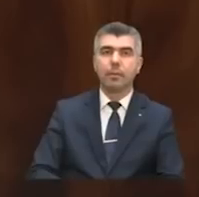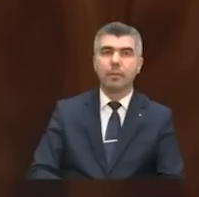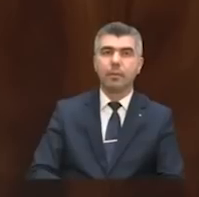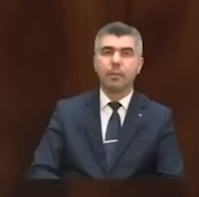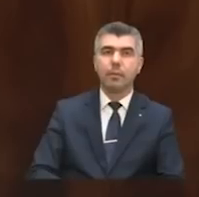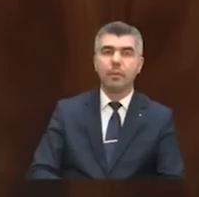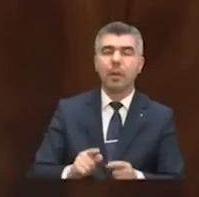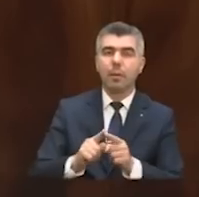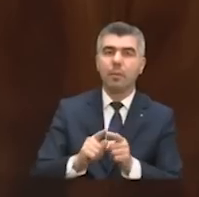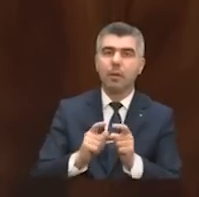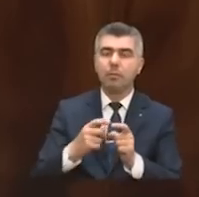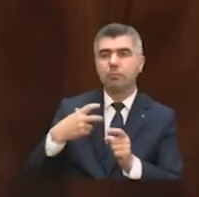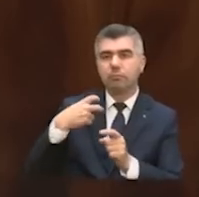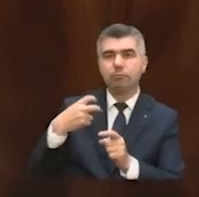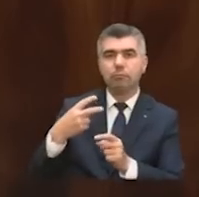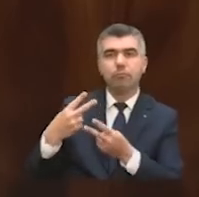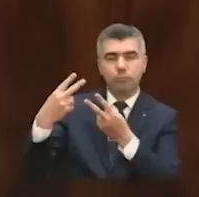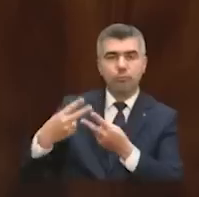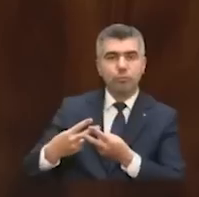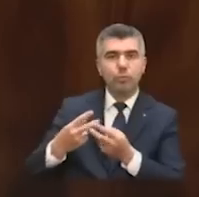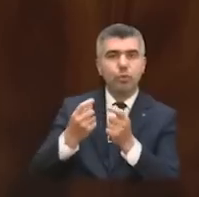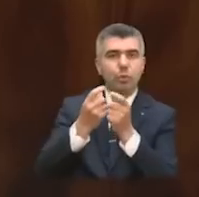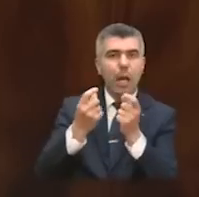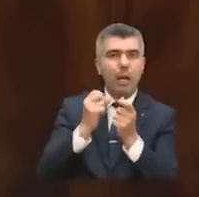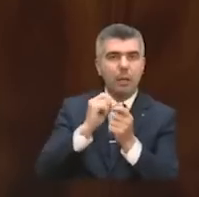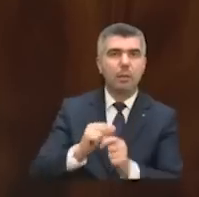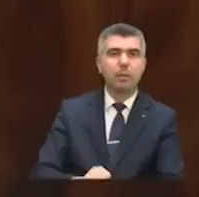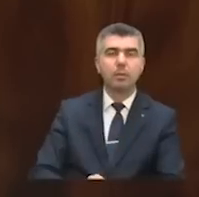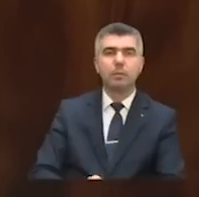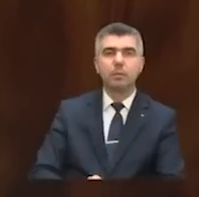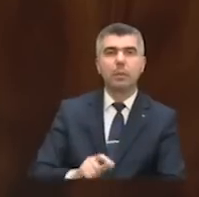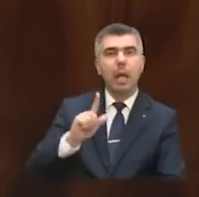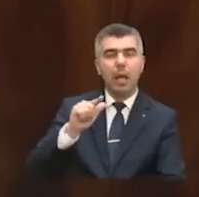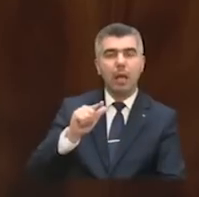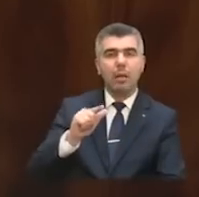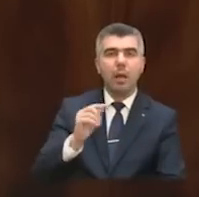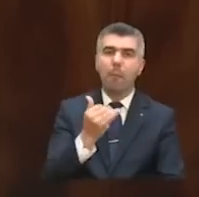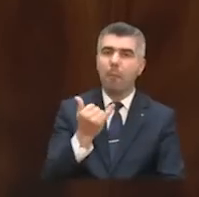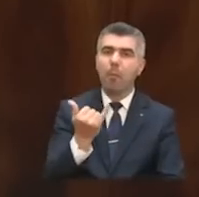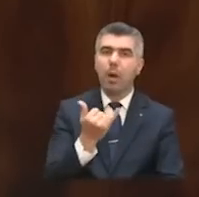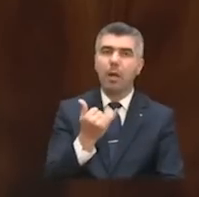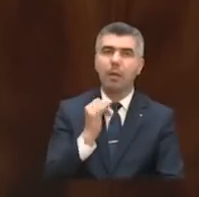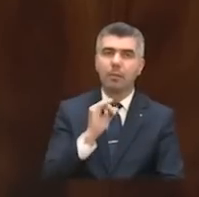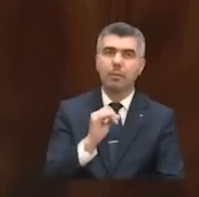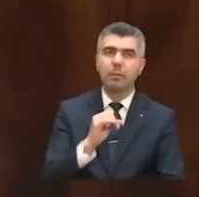يعني المستثمرين يعني في هذا القطاع، بأنه كاين إمكانيات هائلة،